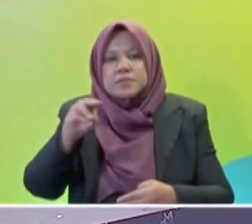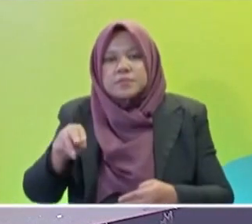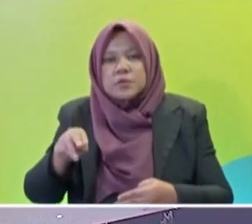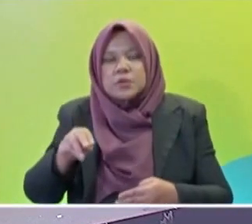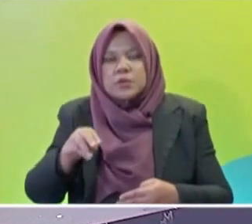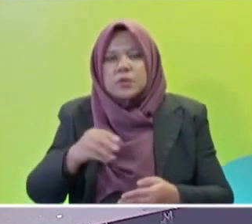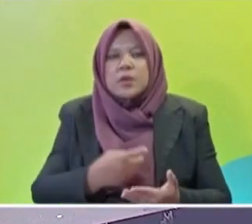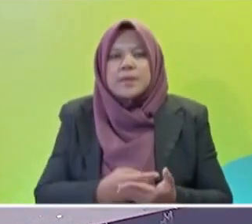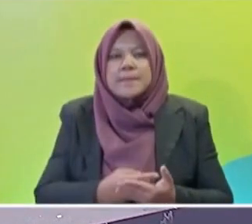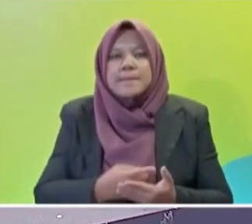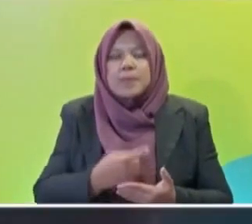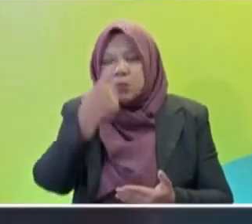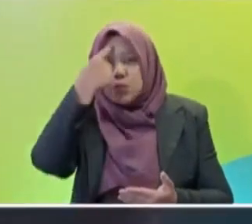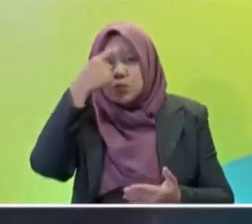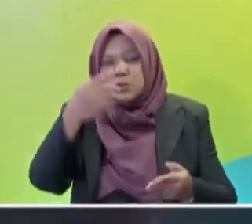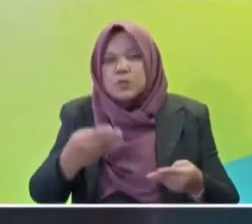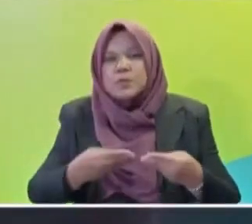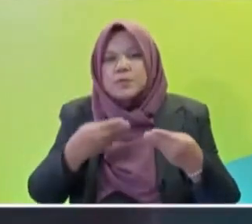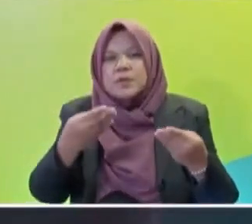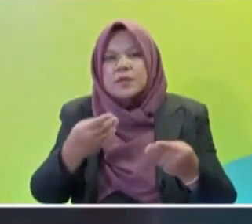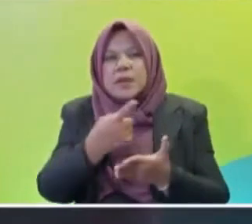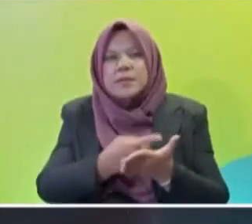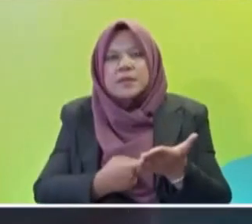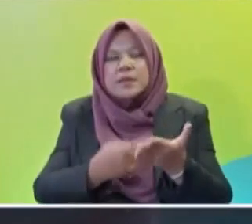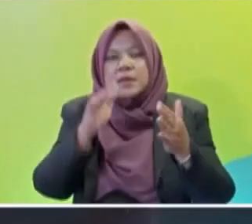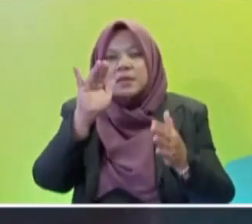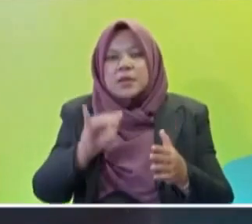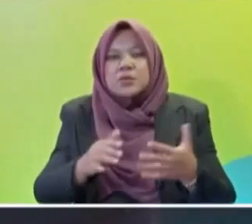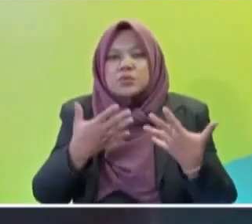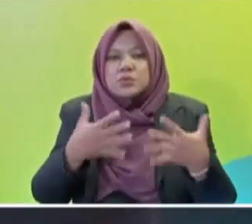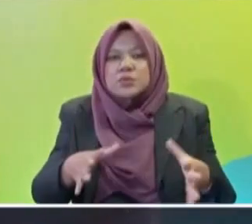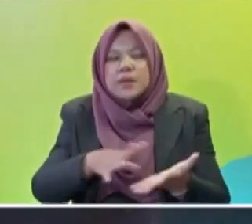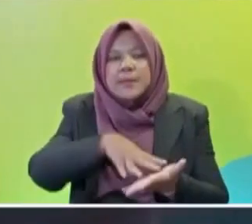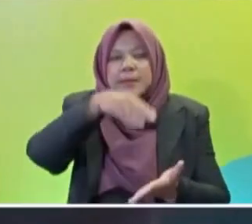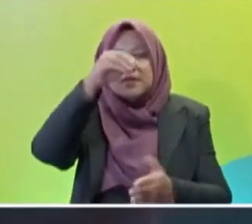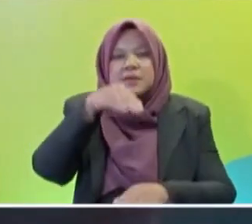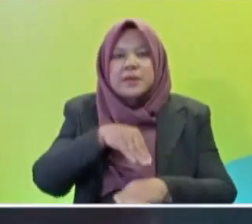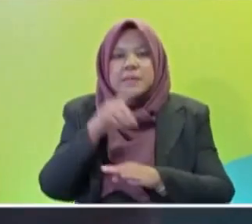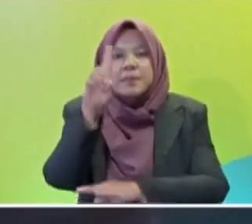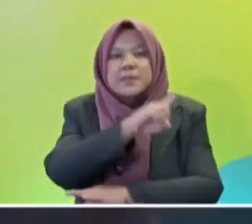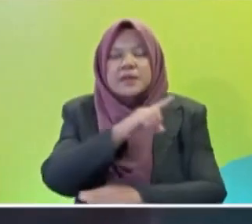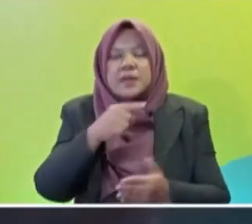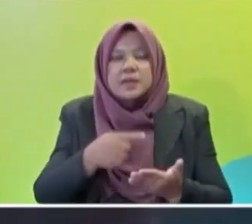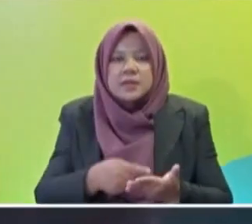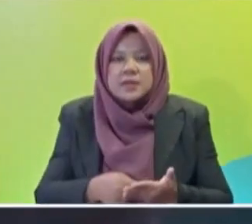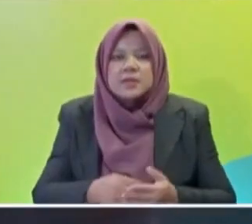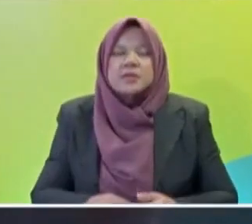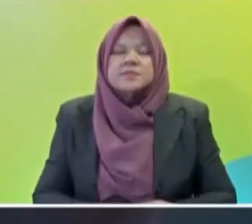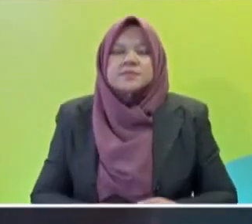sedikit ulasan apakah memiliki prolihi yang memiliki belajar hari ini silakan eee